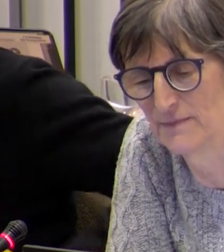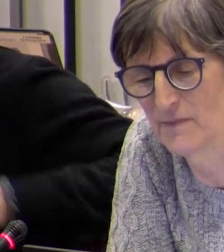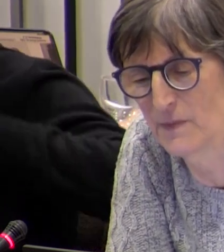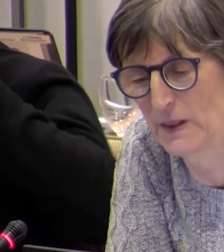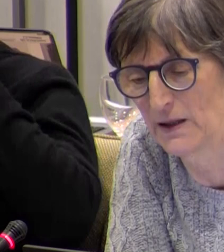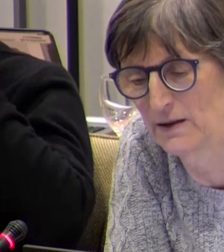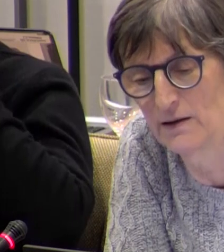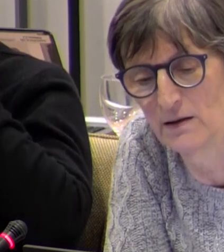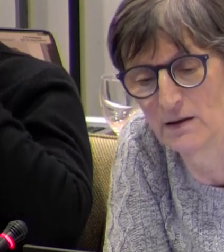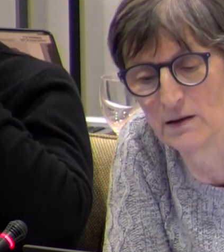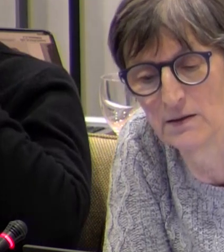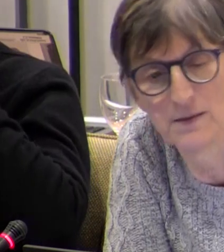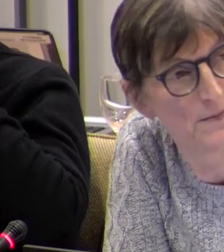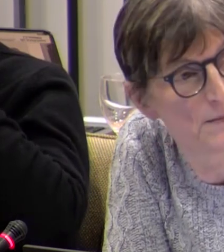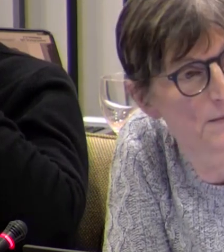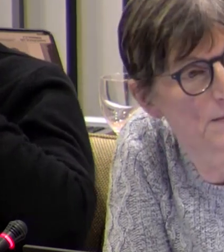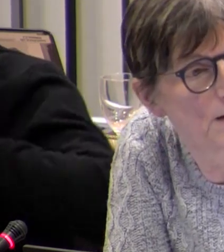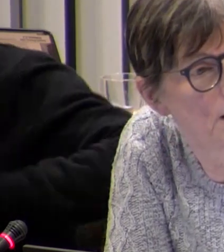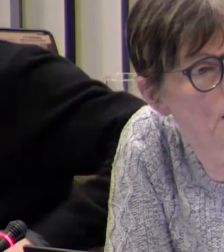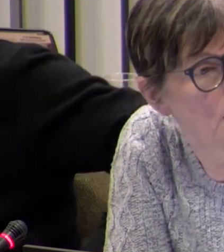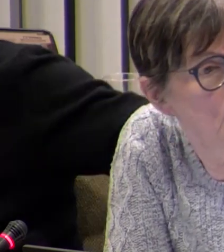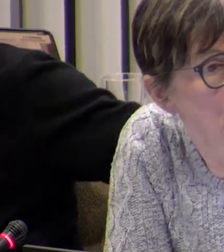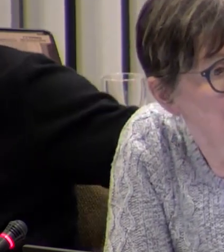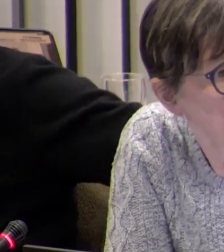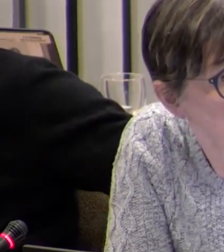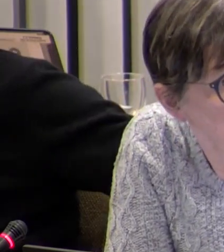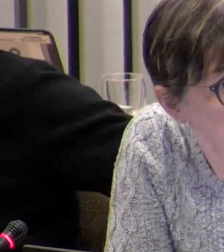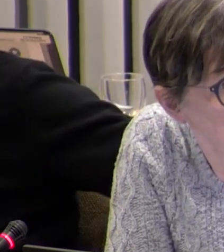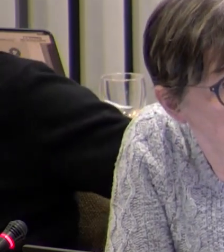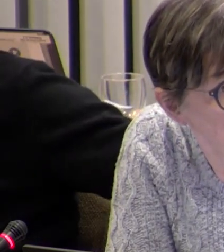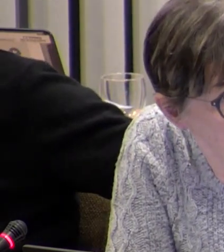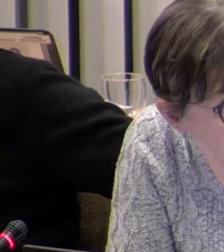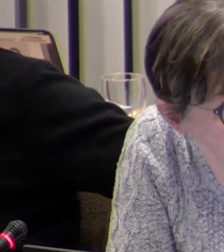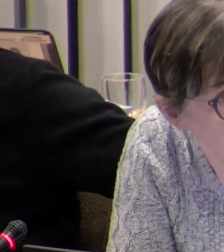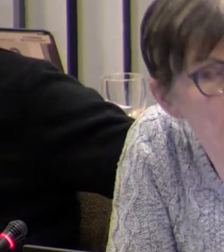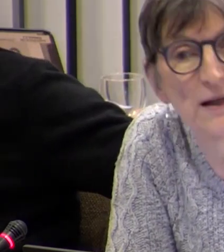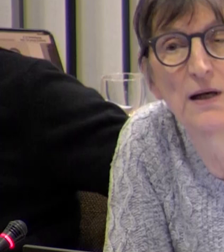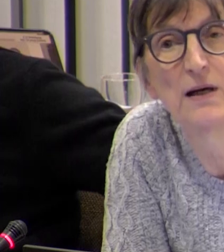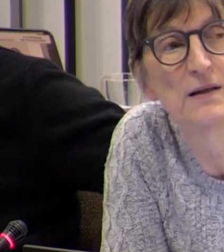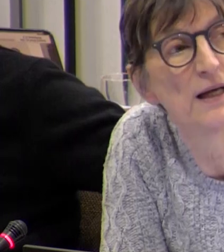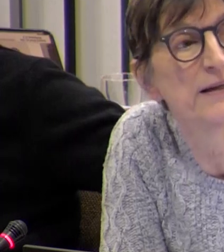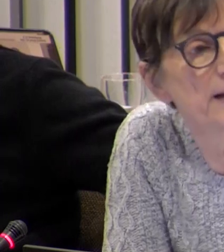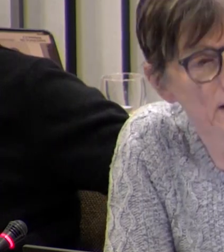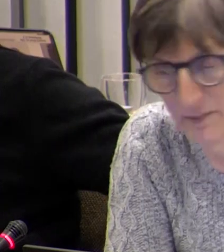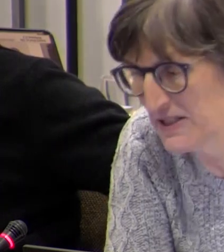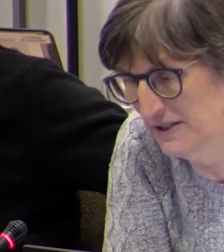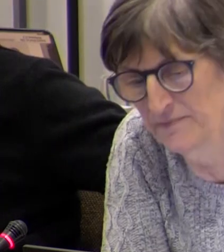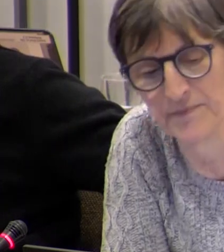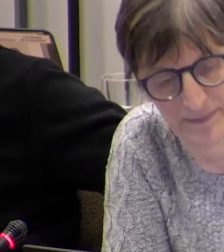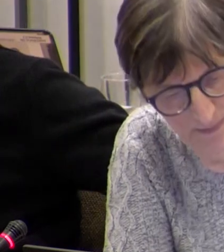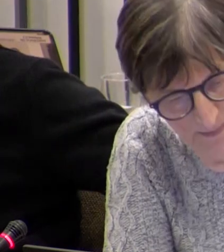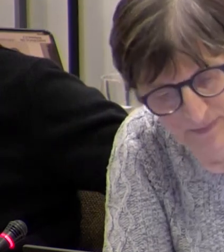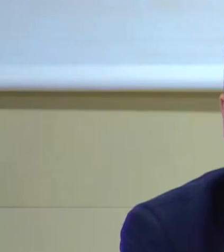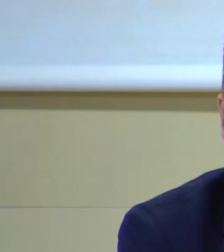donc c'est bon donc effectivement nous avons vérifié par première fois donc vous pouvez faire des votes séparés sur les